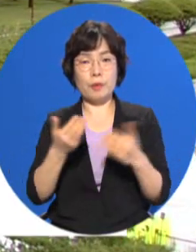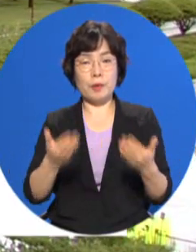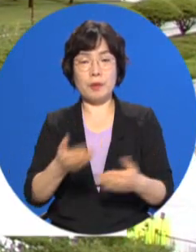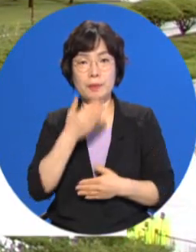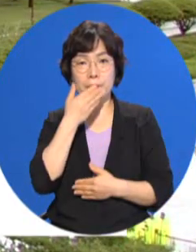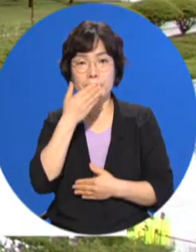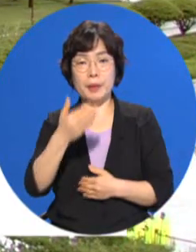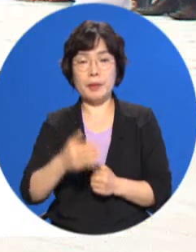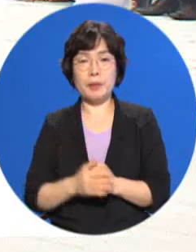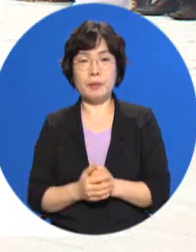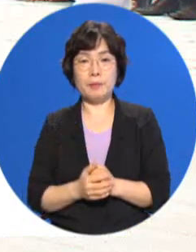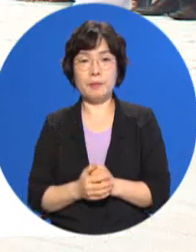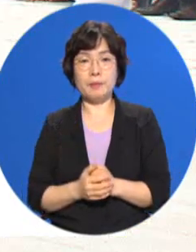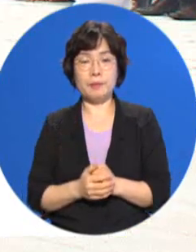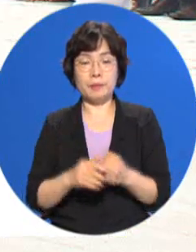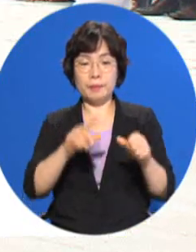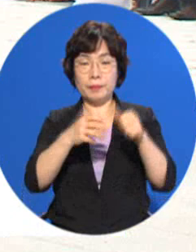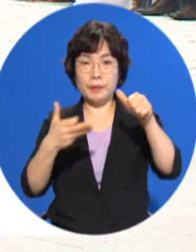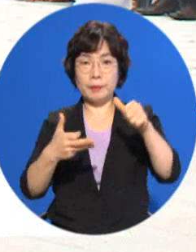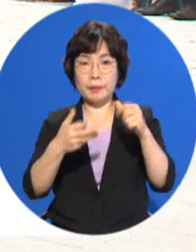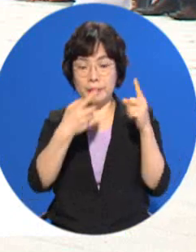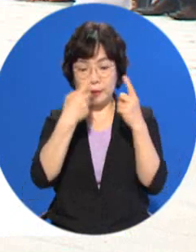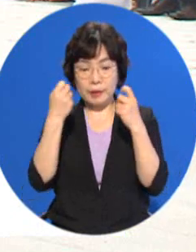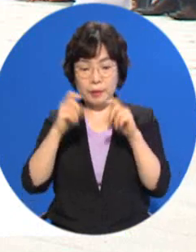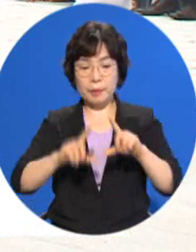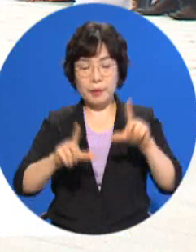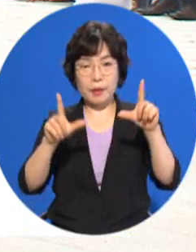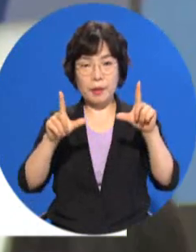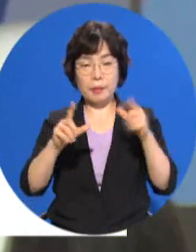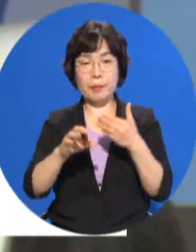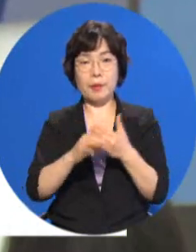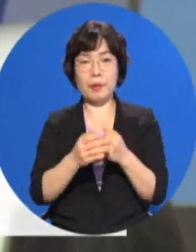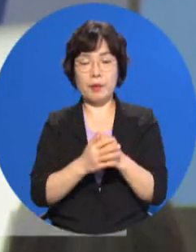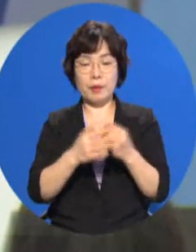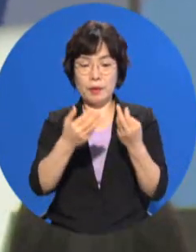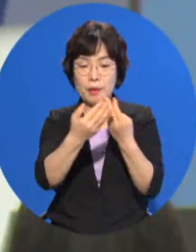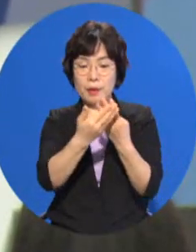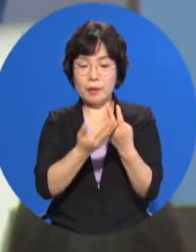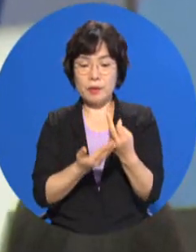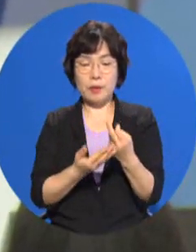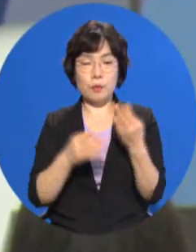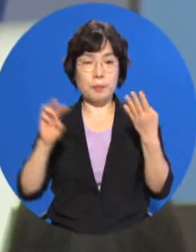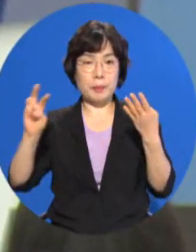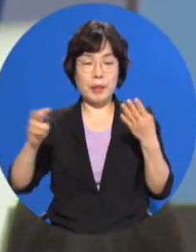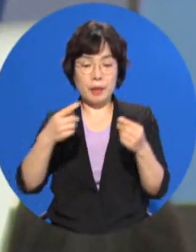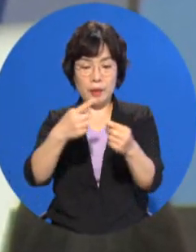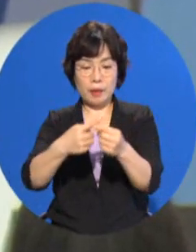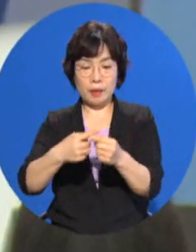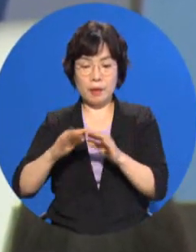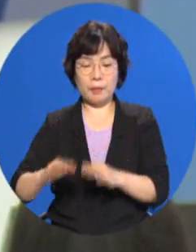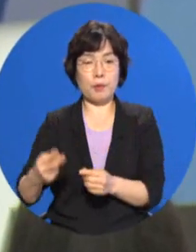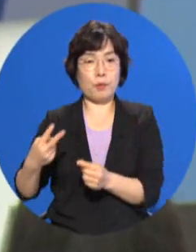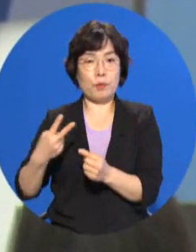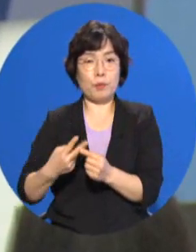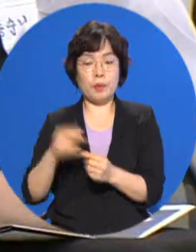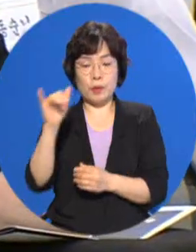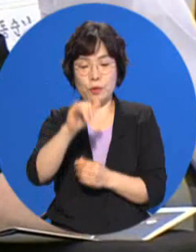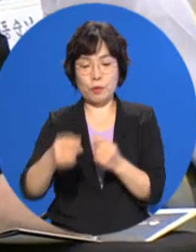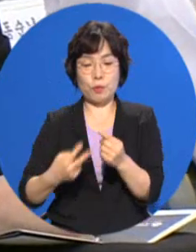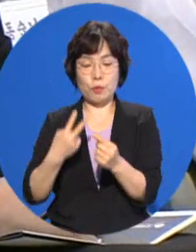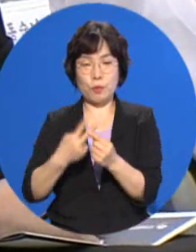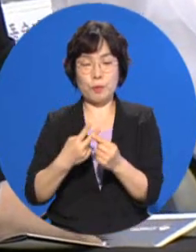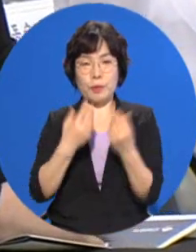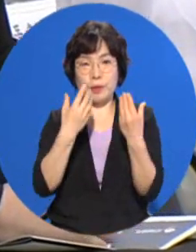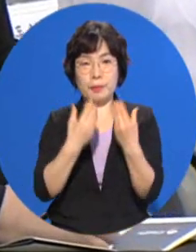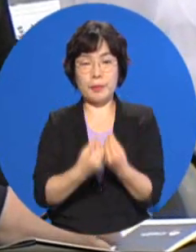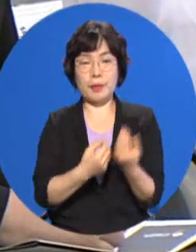수 있습니다. 5.18 기념일이 지방공휴일로 지정되면 제주 4.3 항쟁 기념일에 이어 전국에서 두 번째